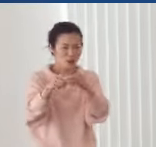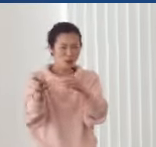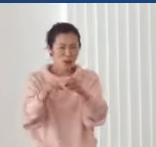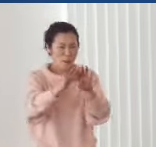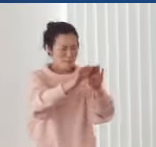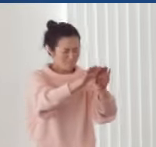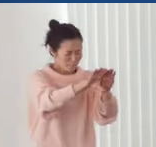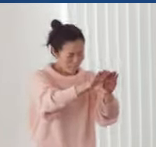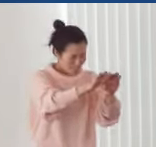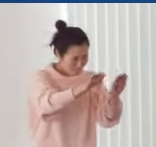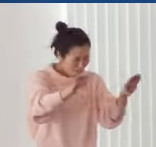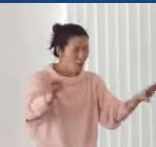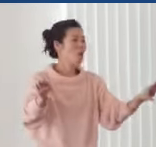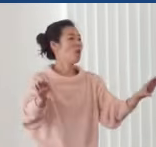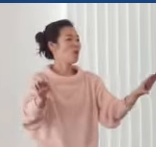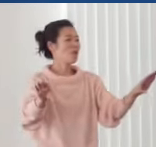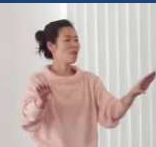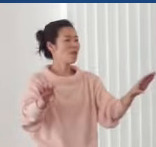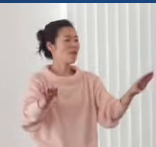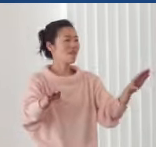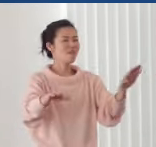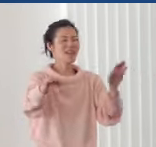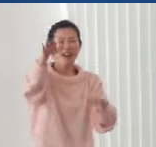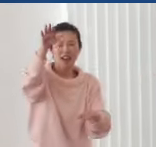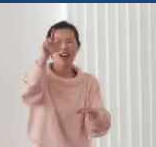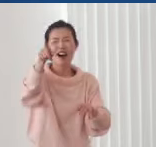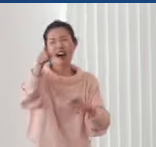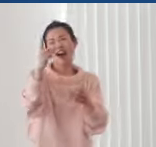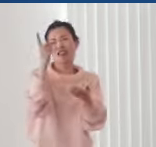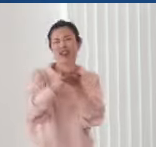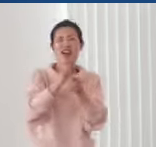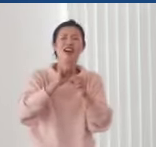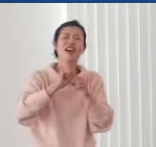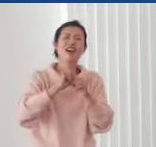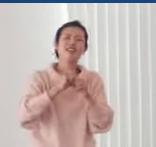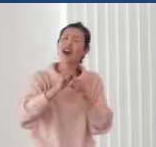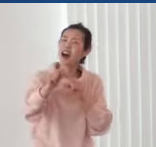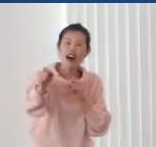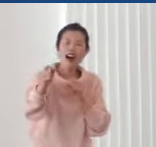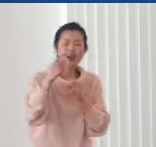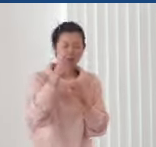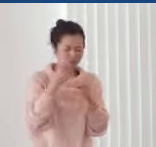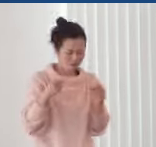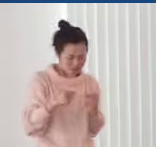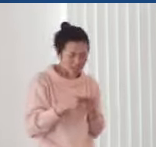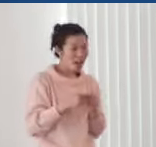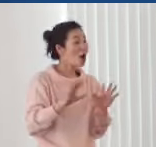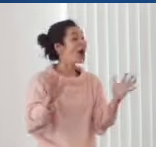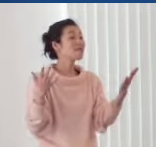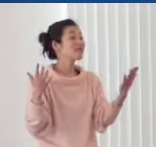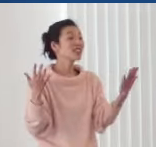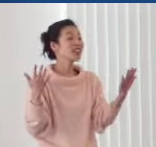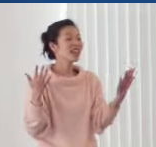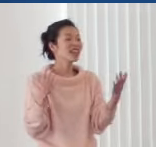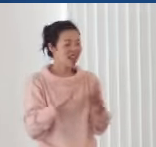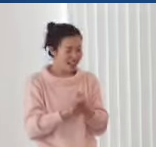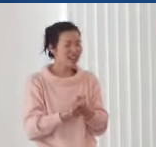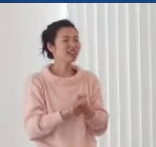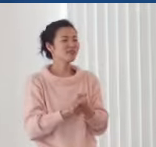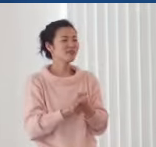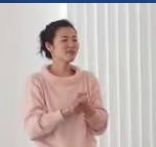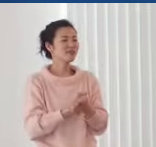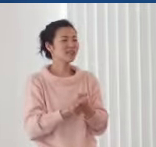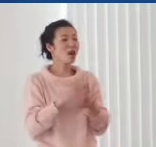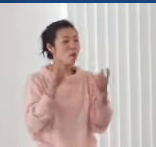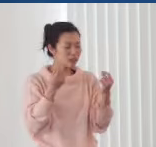には、まあ、もちろんその人生の時間は違いますよ。その長生きする人もそうでない人もいますけれども、でも私の1時間は